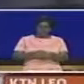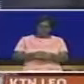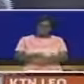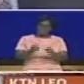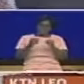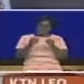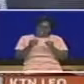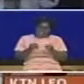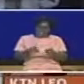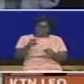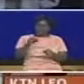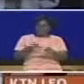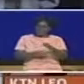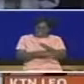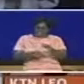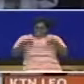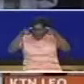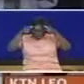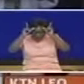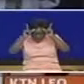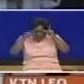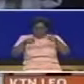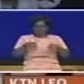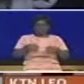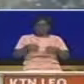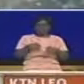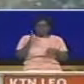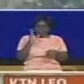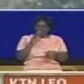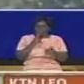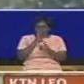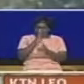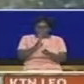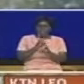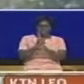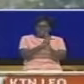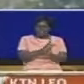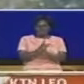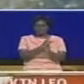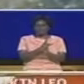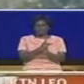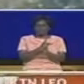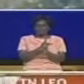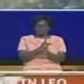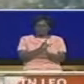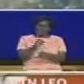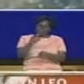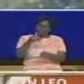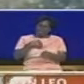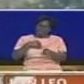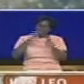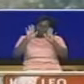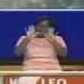Ikiwa wewe ni mwizi wa ng'ombe, itabidi ukae chonjo. Kweli una maana gani? Huna maana